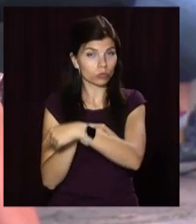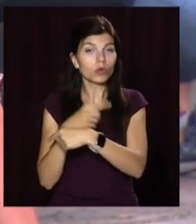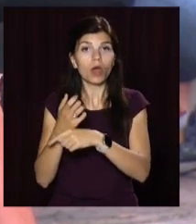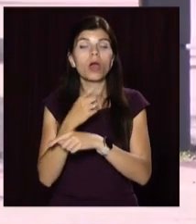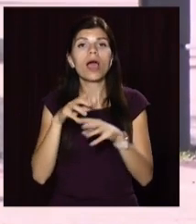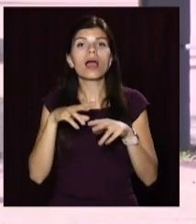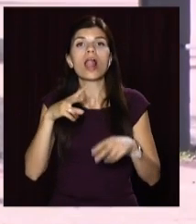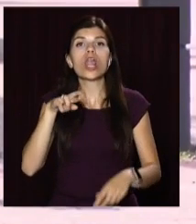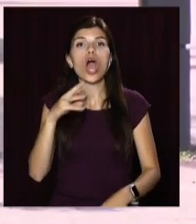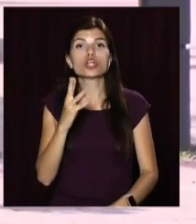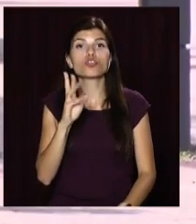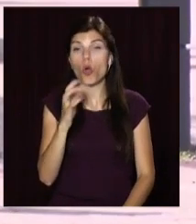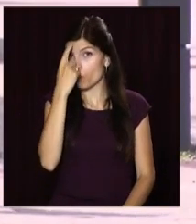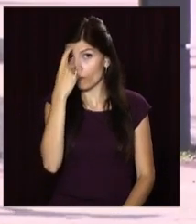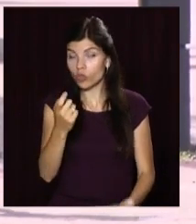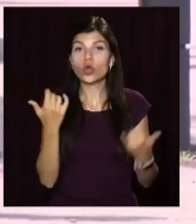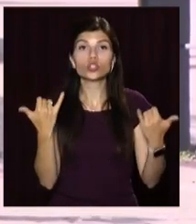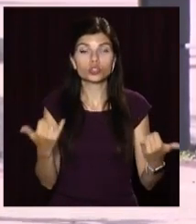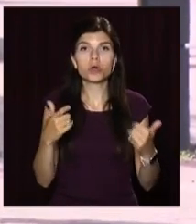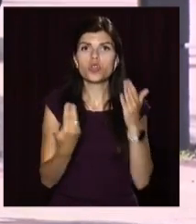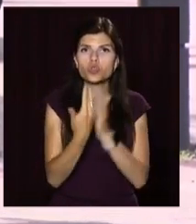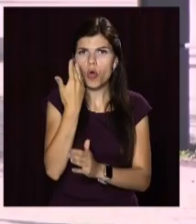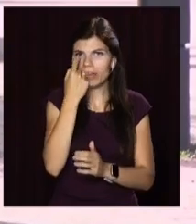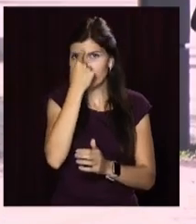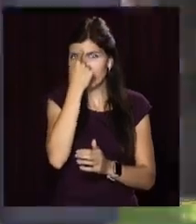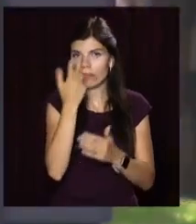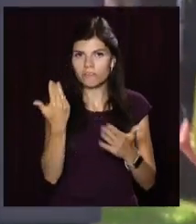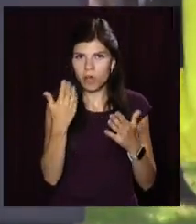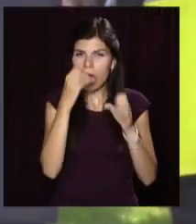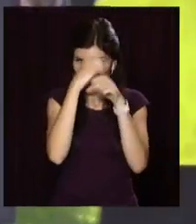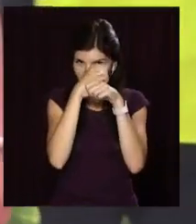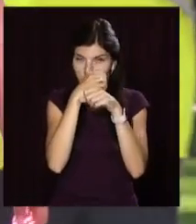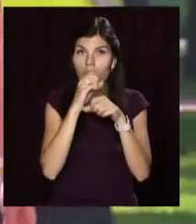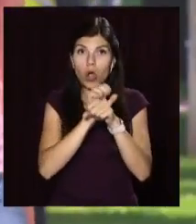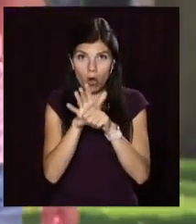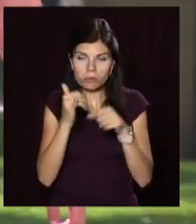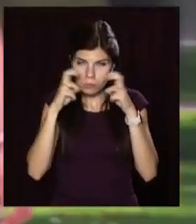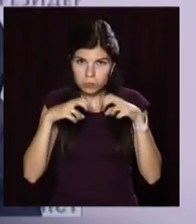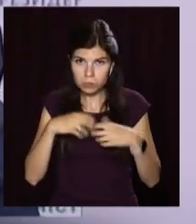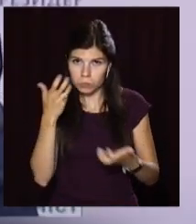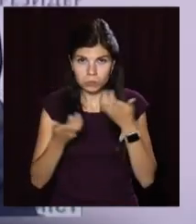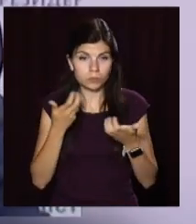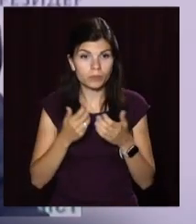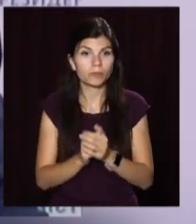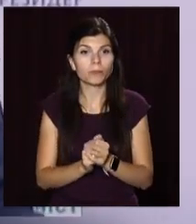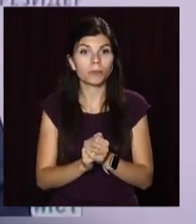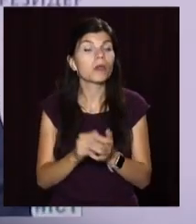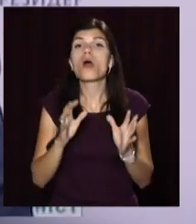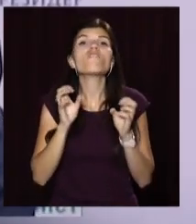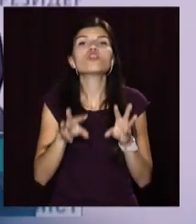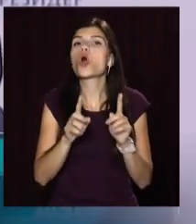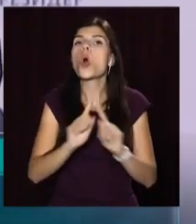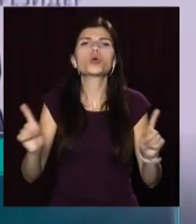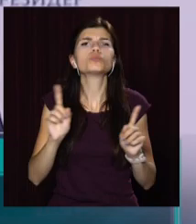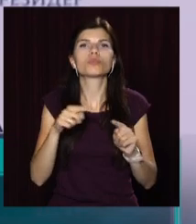України Віктор Ляшко повідомив, нині зразки нового штаму досліджують в лабораторії. В чому його особливості? В